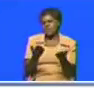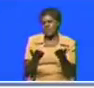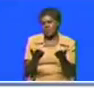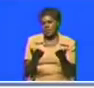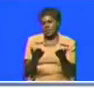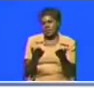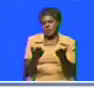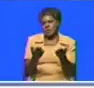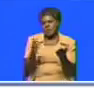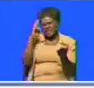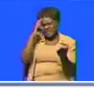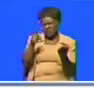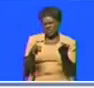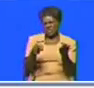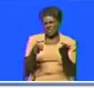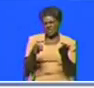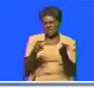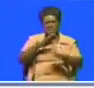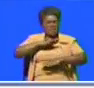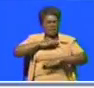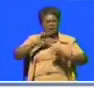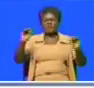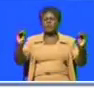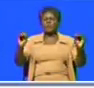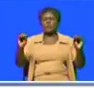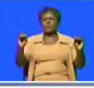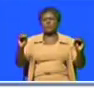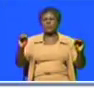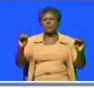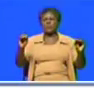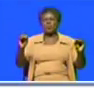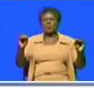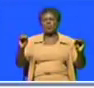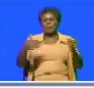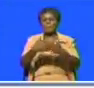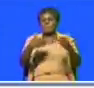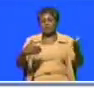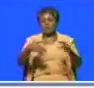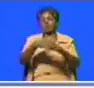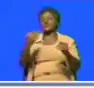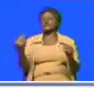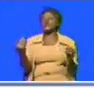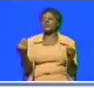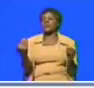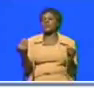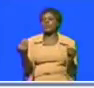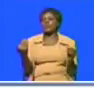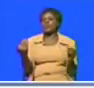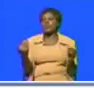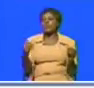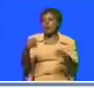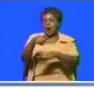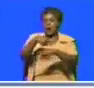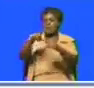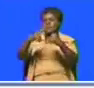hayo sababu ambazo mmetupa hazitoshi, na wajieleze kabla hatua kama hiyo haijachukuliwa. Na zile yale masaa